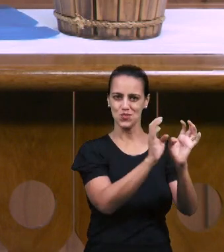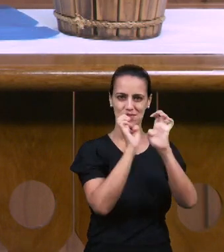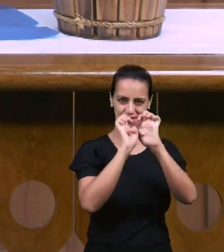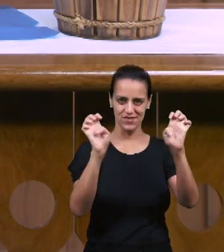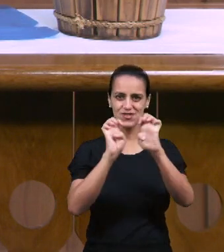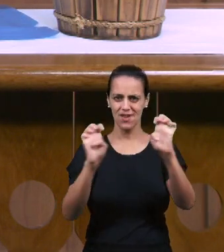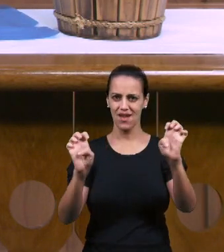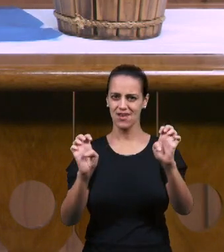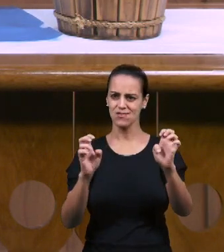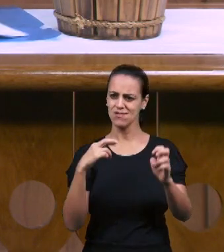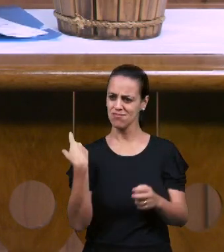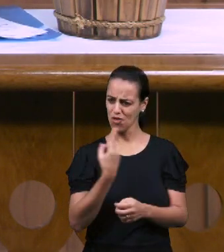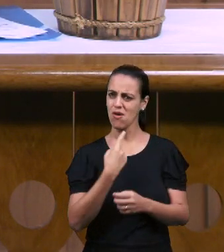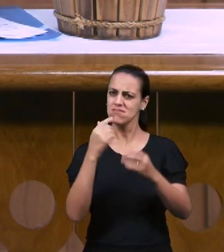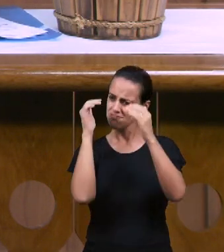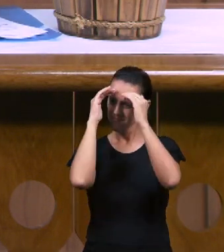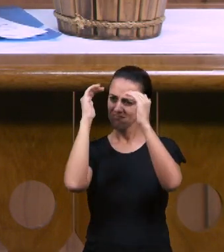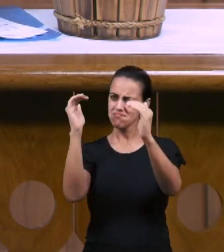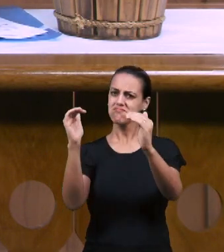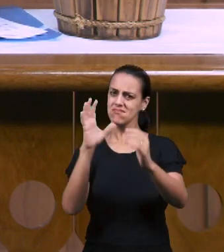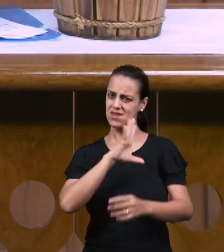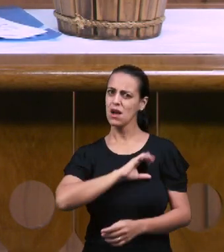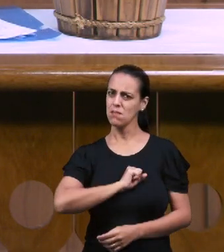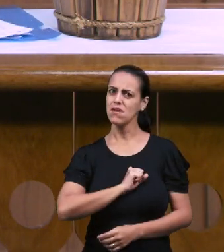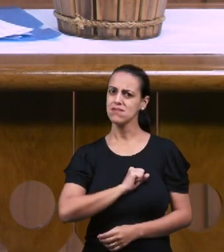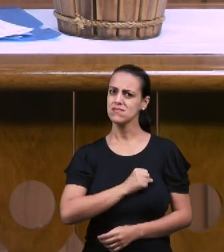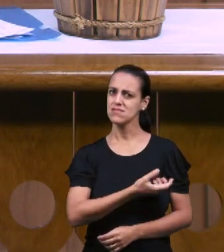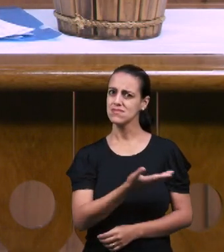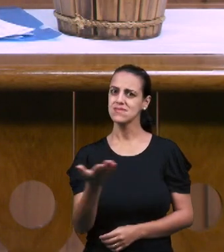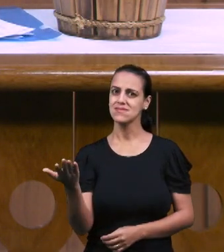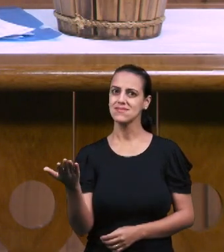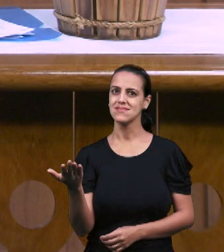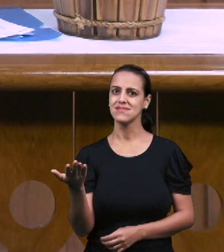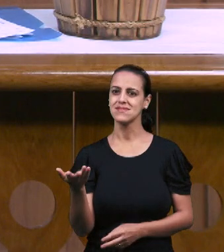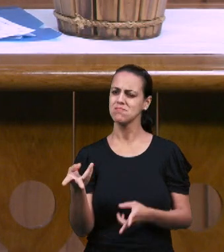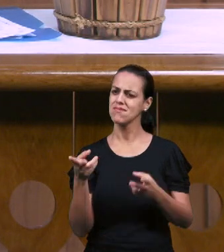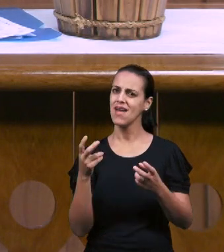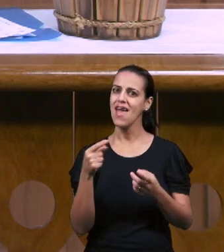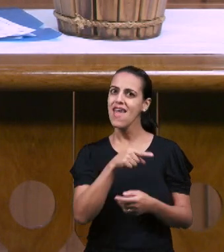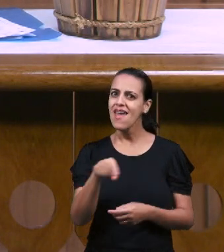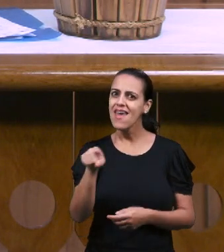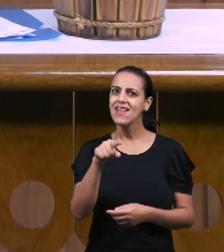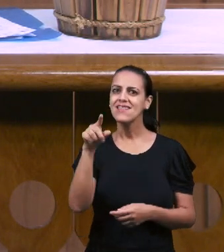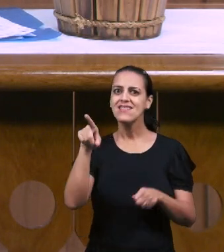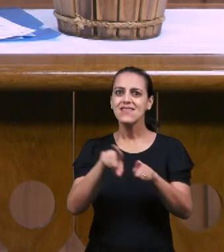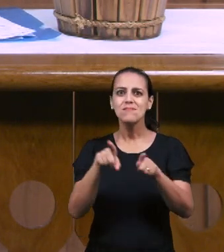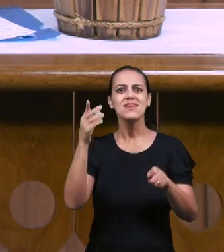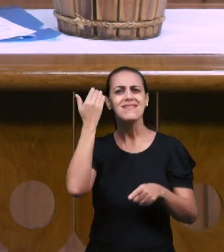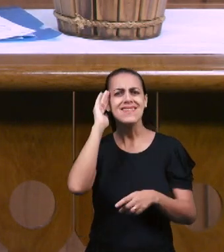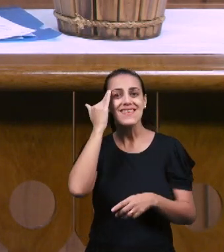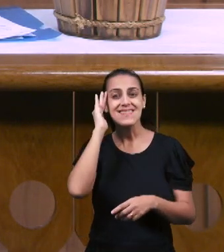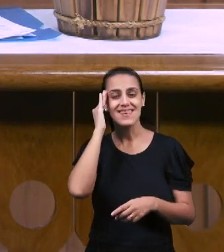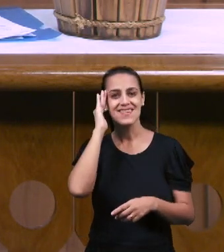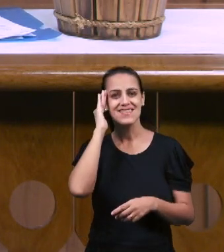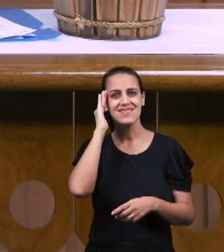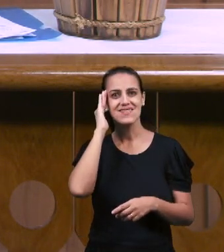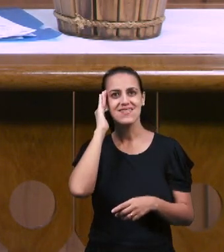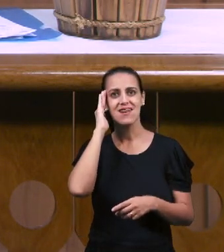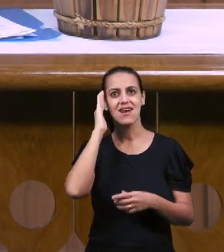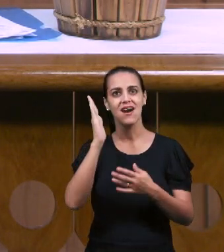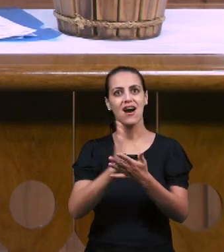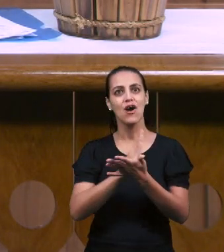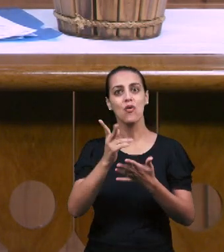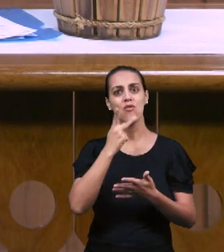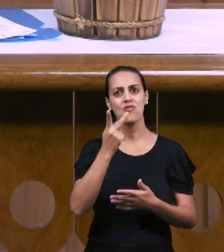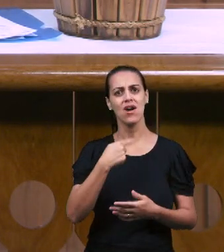nous respectons, nous aimons ces frères et sœurs de certaine manière, ils sont en train de comprendre. Ils comprennent, quelques-uns disent,